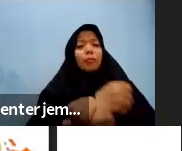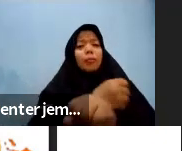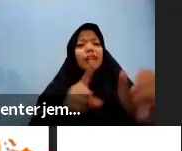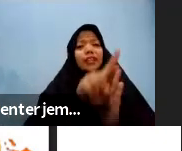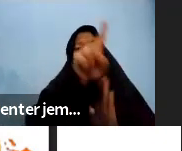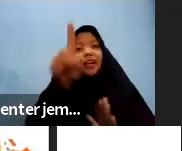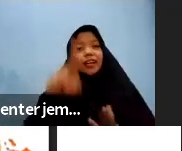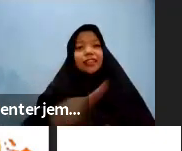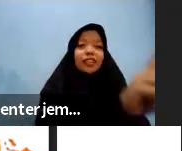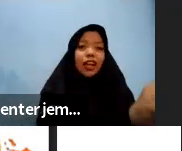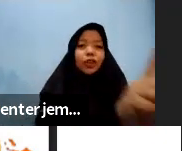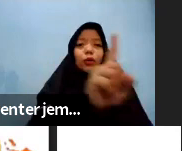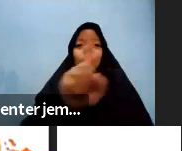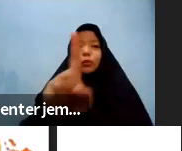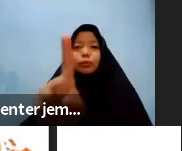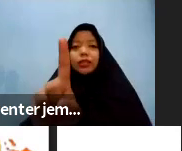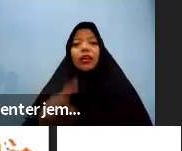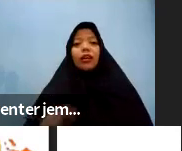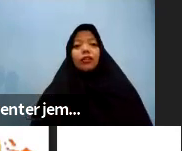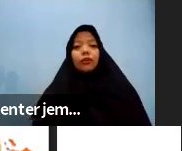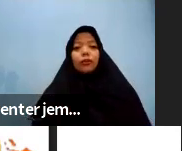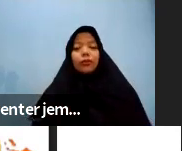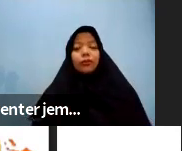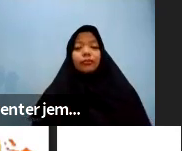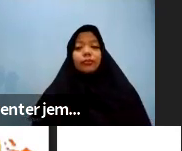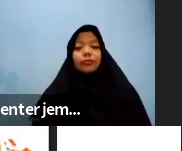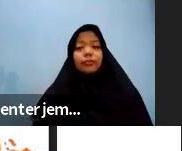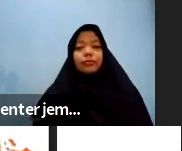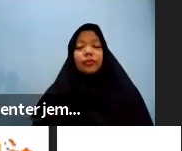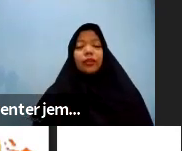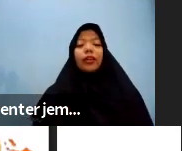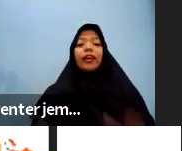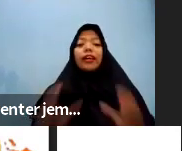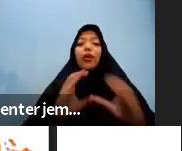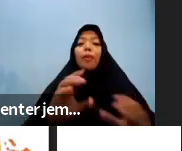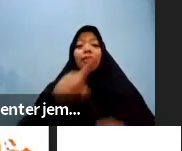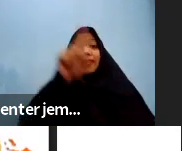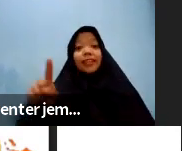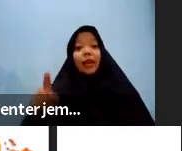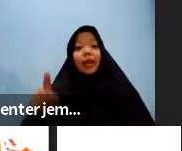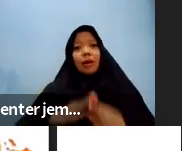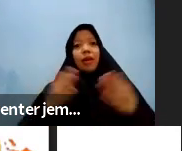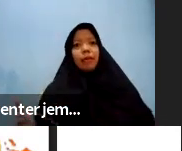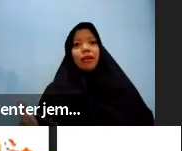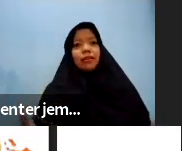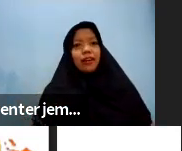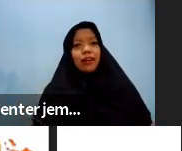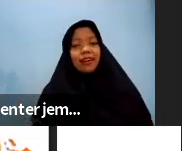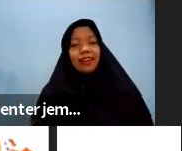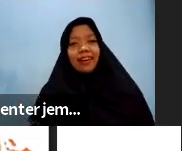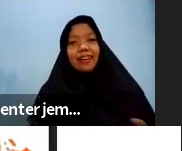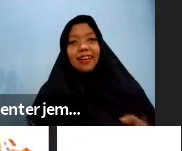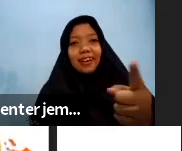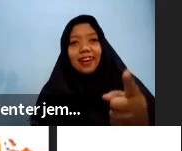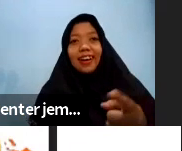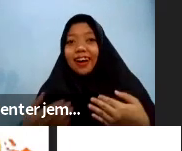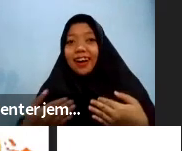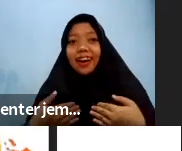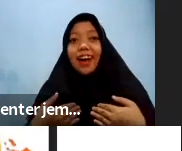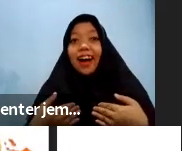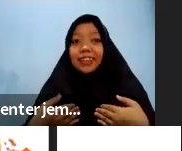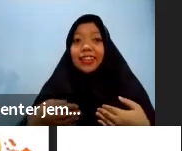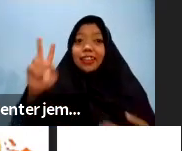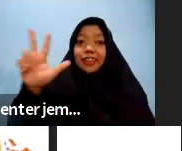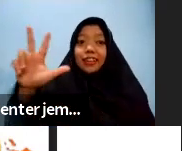melayani atau melalui WhatsApp bapak ibu tanya aja apresiasi mereka hari ini karena ini ada 35 judul